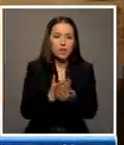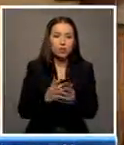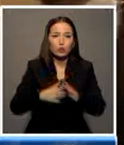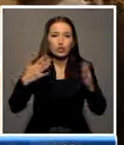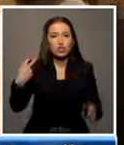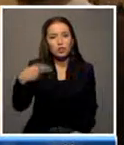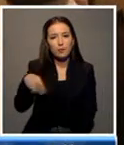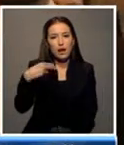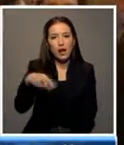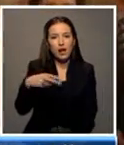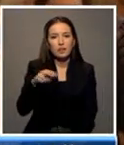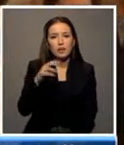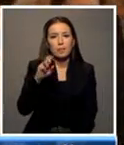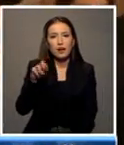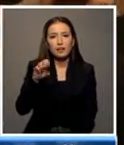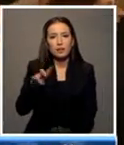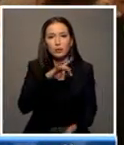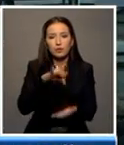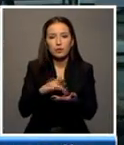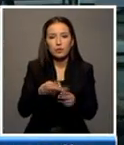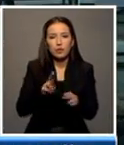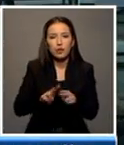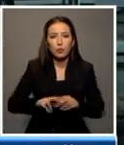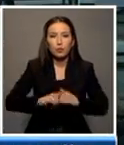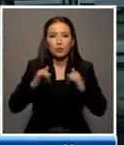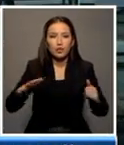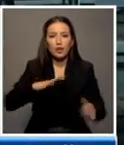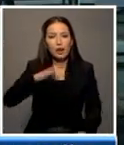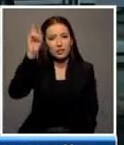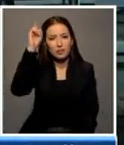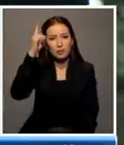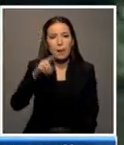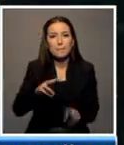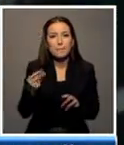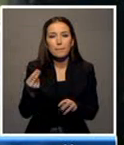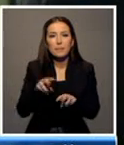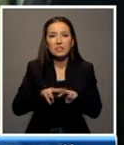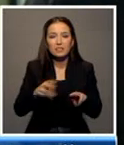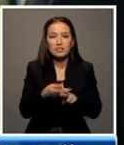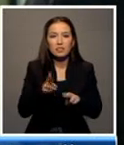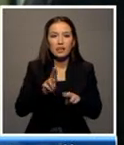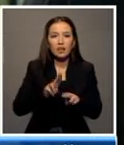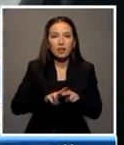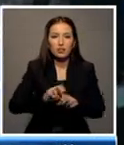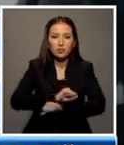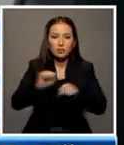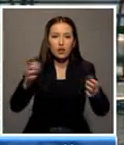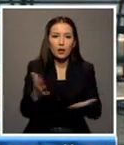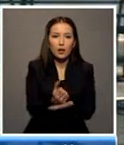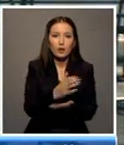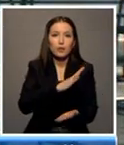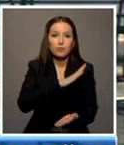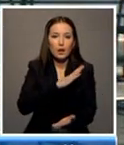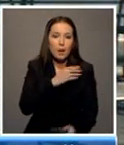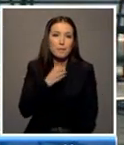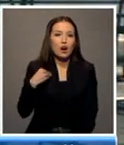орай Баден-Баденде қауіпсіздік мейлінше күшейтілді. Өйткені сәрсенбіде Германия қаржы министрлігінің ғимаратынан жарылғыш зат табылды. Ал